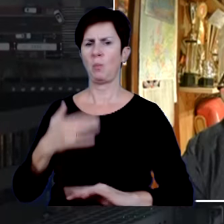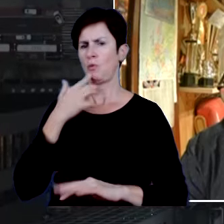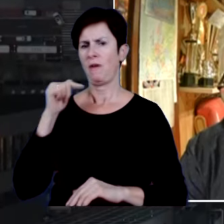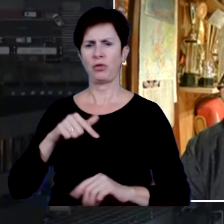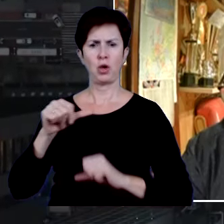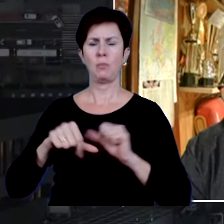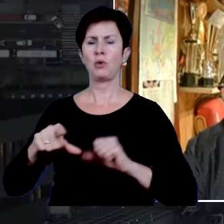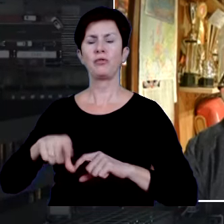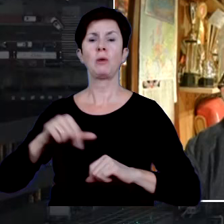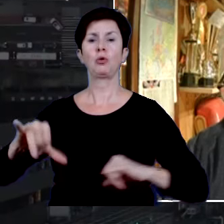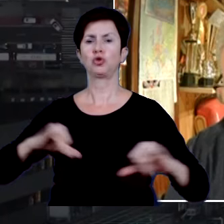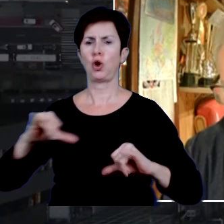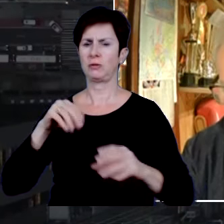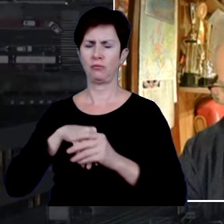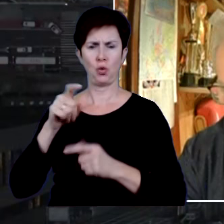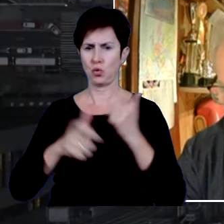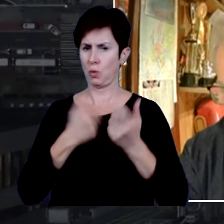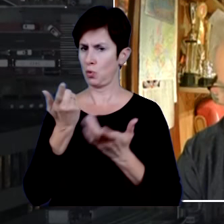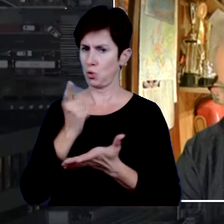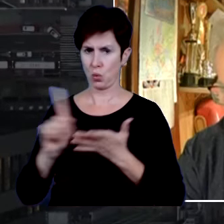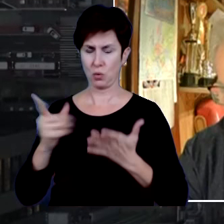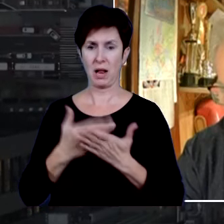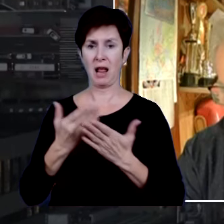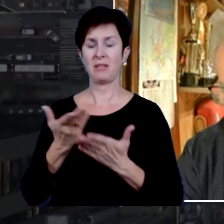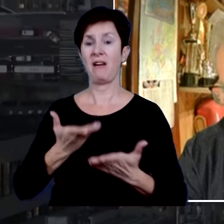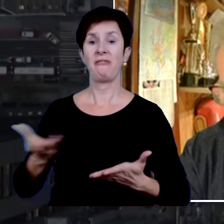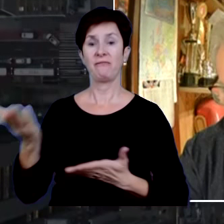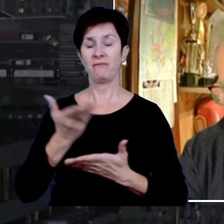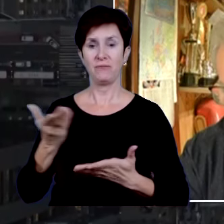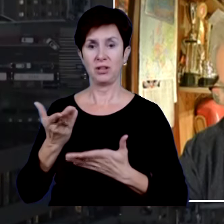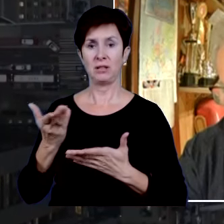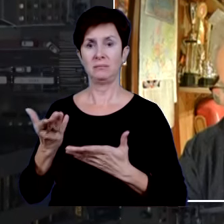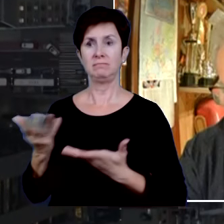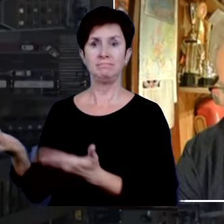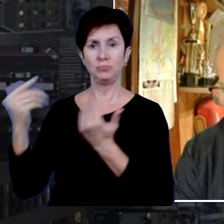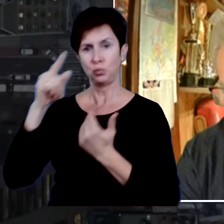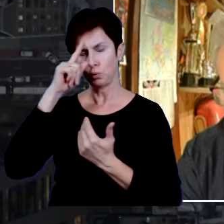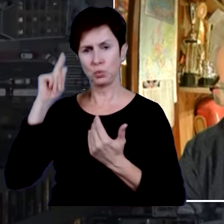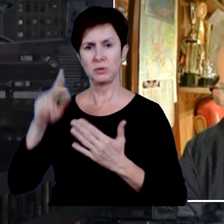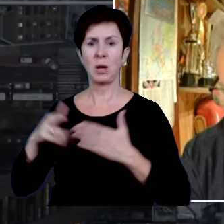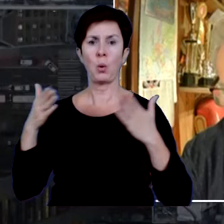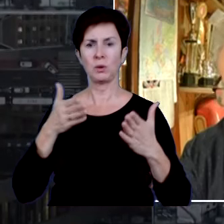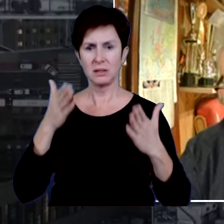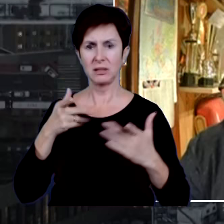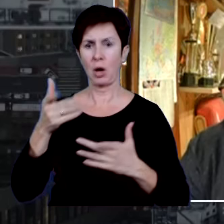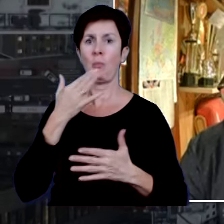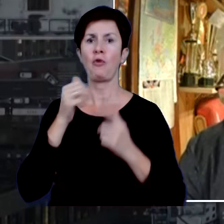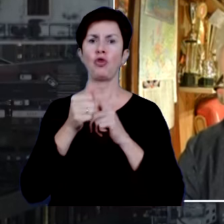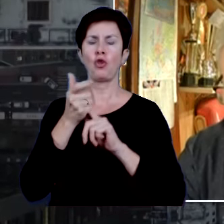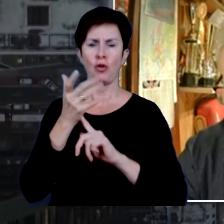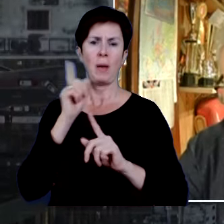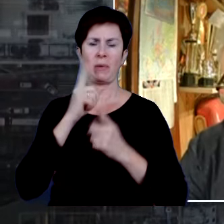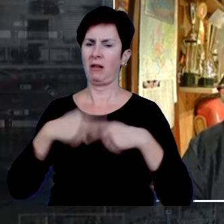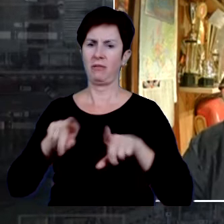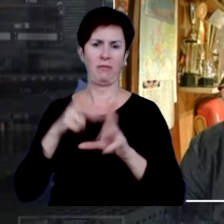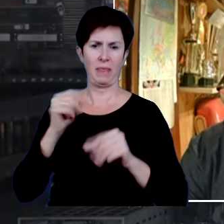rządzie, więc te wszystkie obietnice, dla których wyprowadzaliście ludzi na ulicę, po prostu stały się oszustwem. Nie zrealizujecie swoich